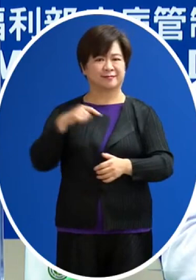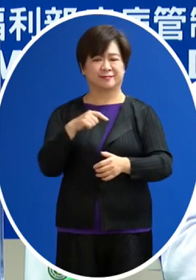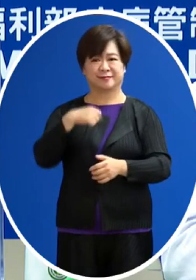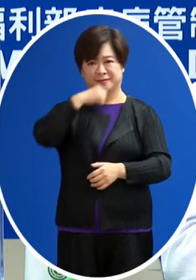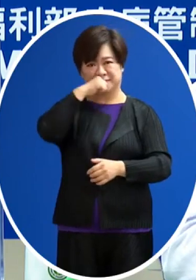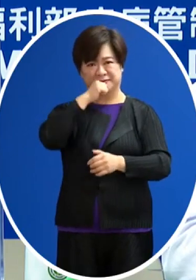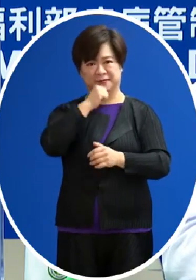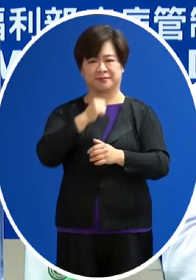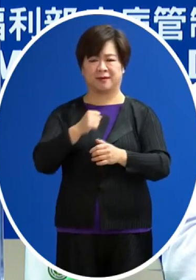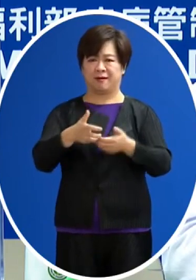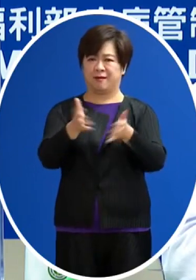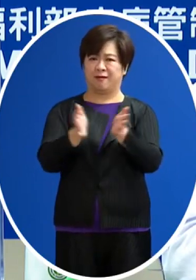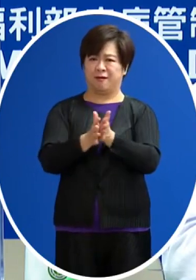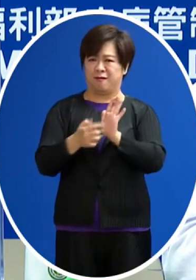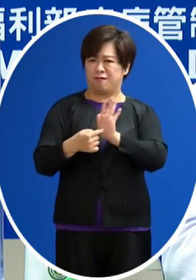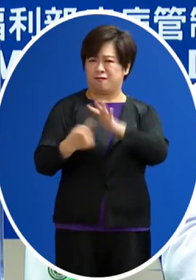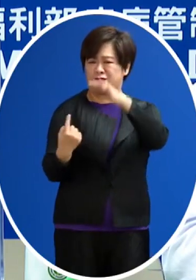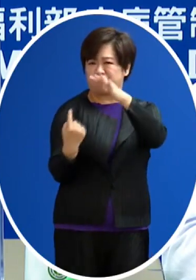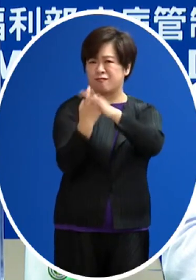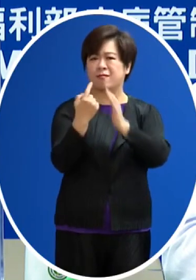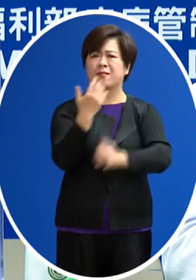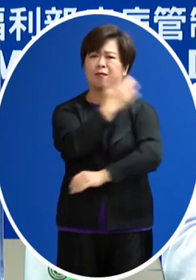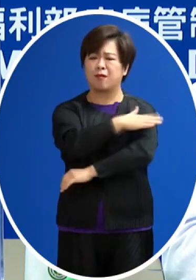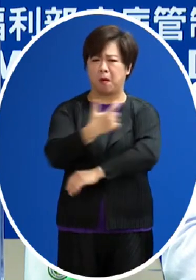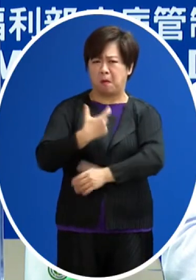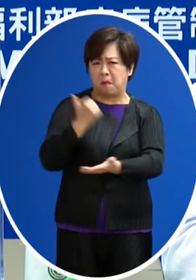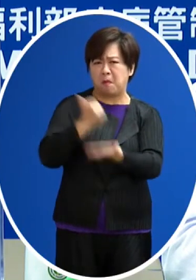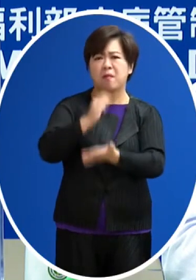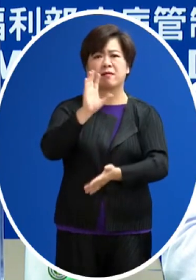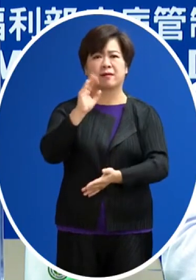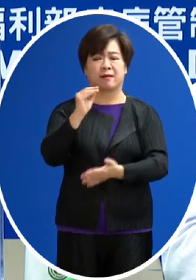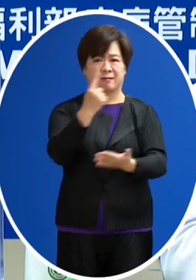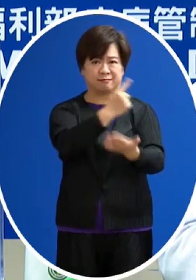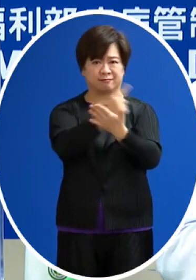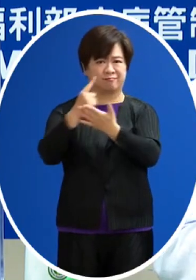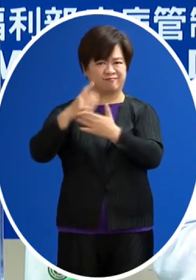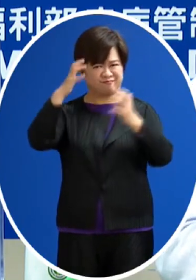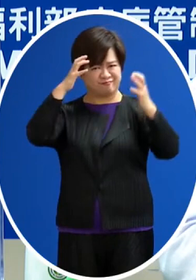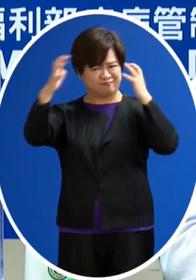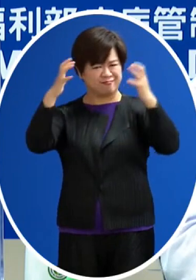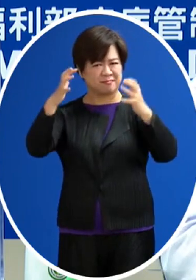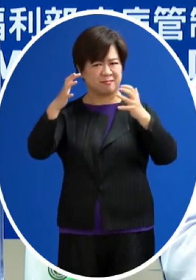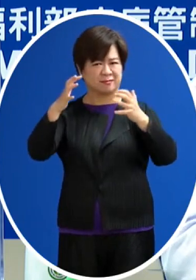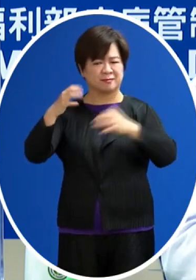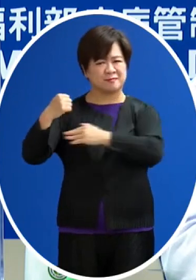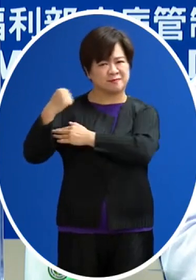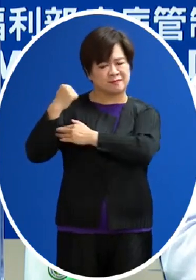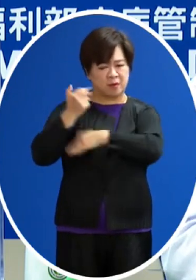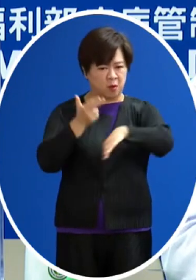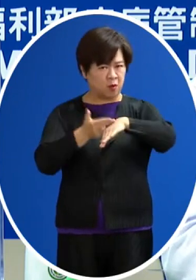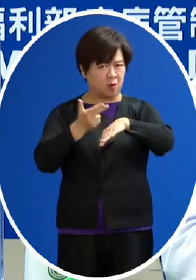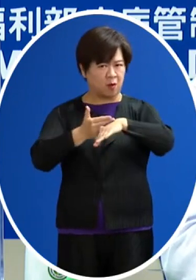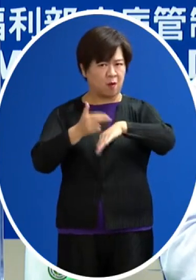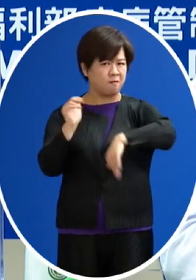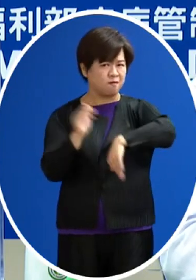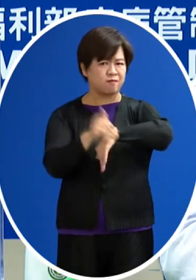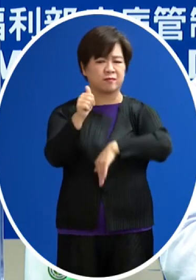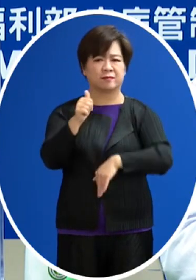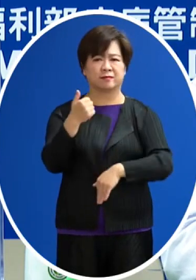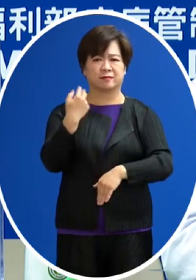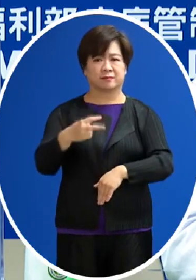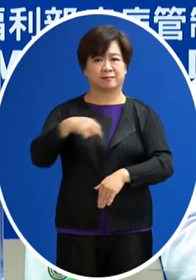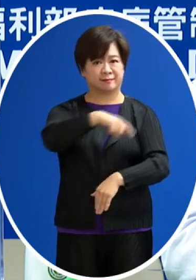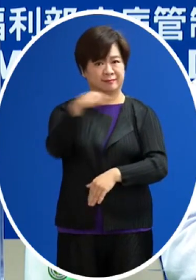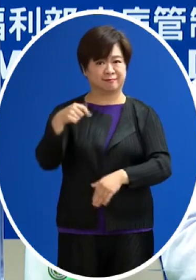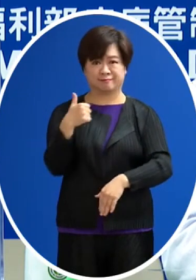也表现得非常好，不管有没有得牌。都展现了我们的一个斗志跟技术，还有非常好